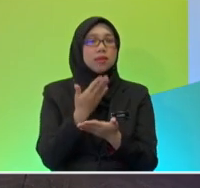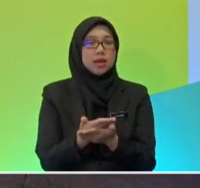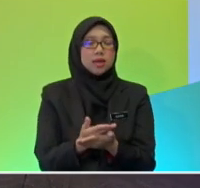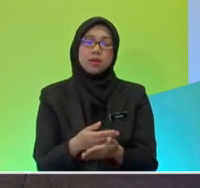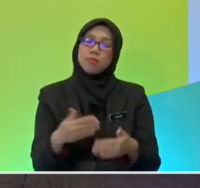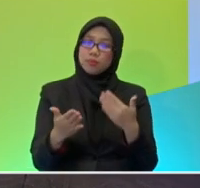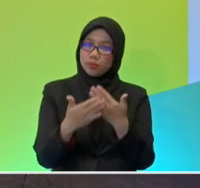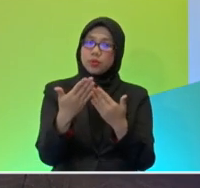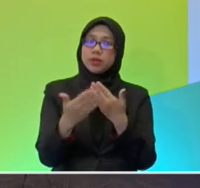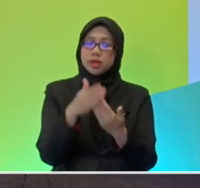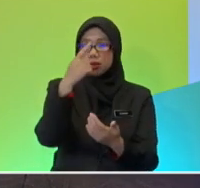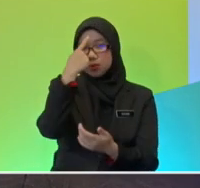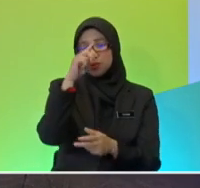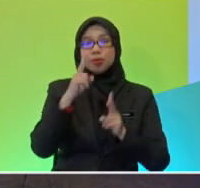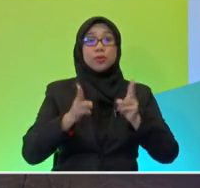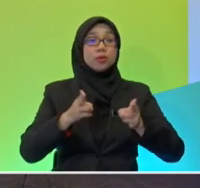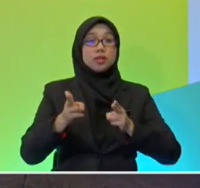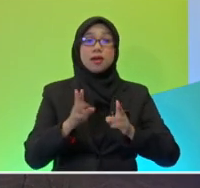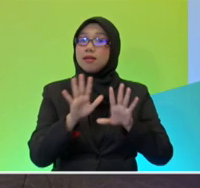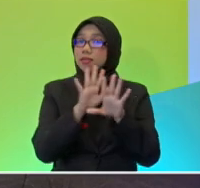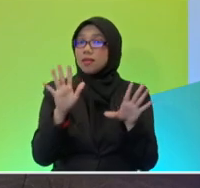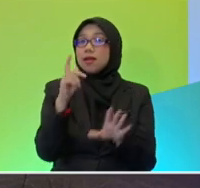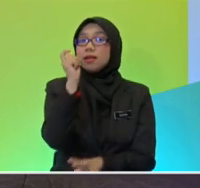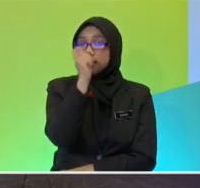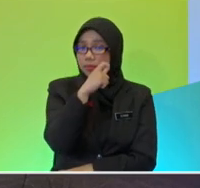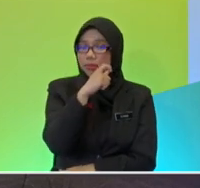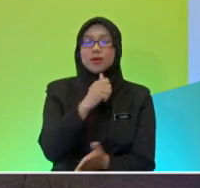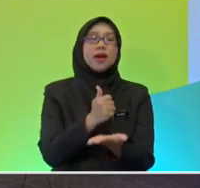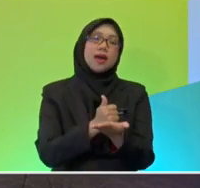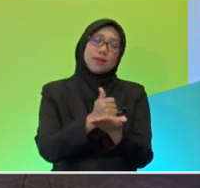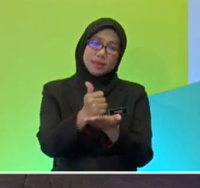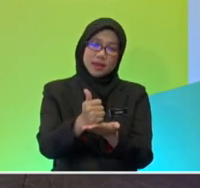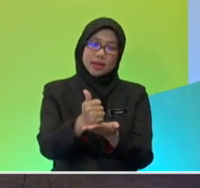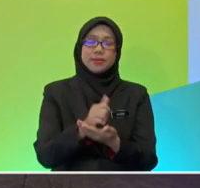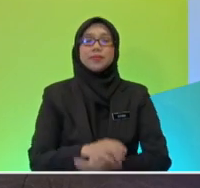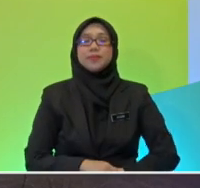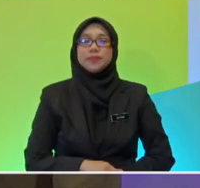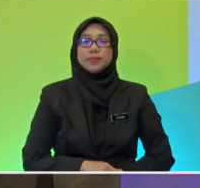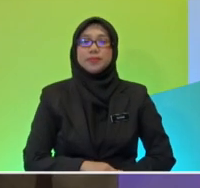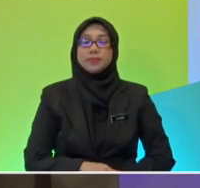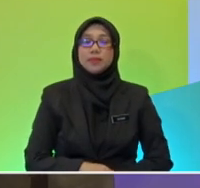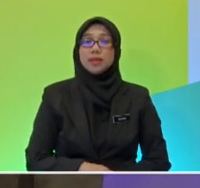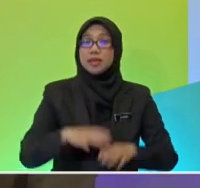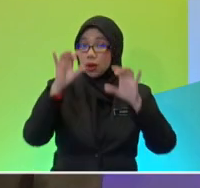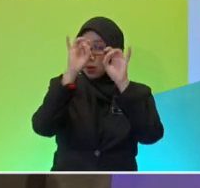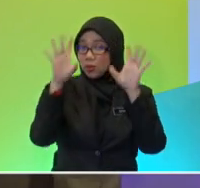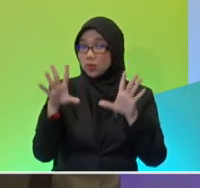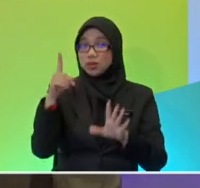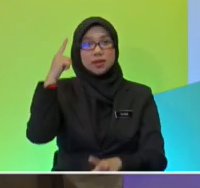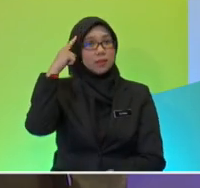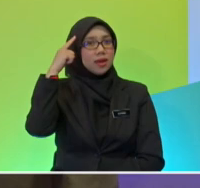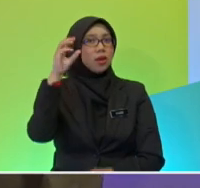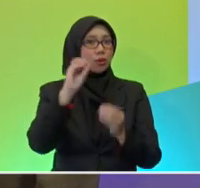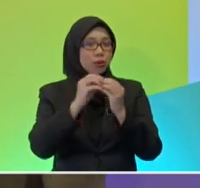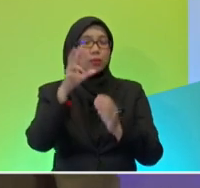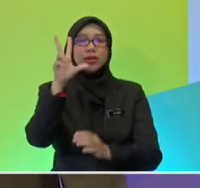tidak akan menipu amanah Oke seterusnya kita pergi kepada uji minta yang ketiga ada Siapa